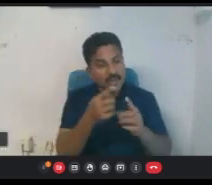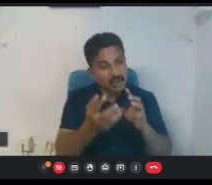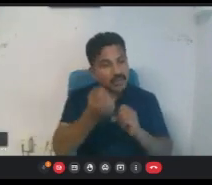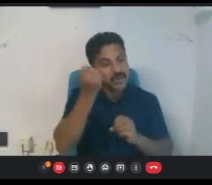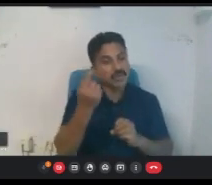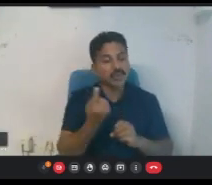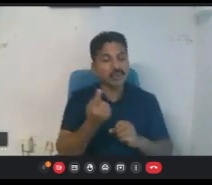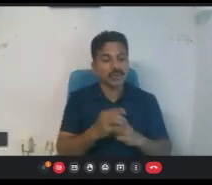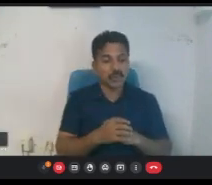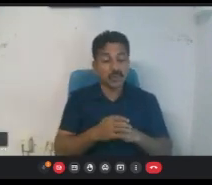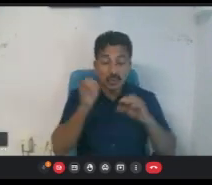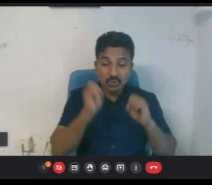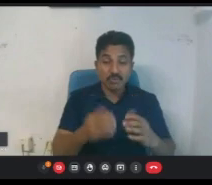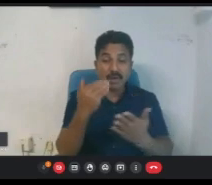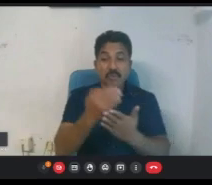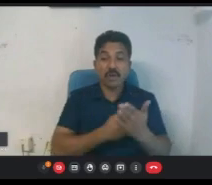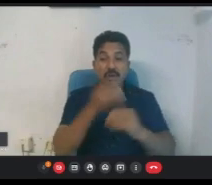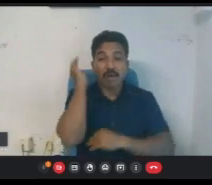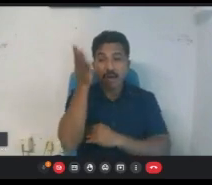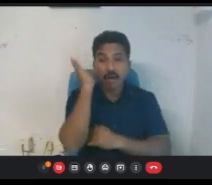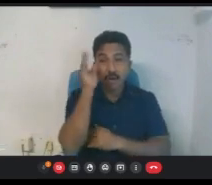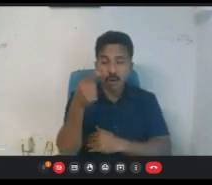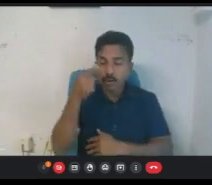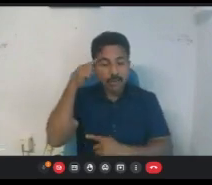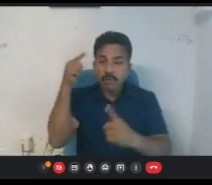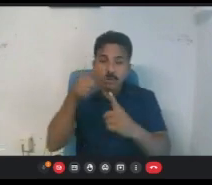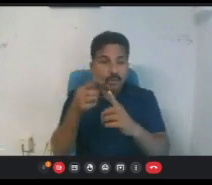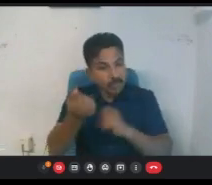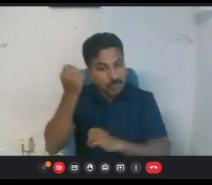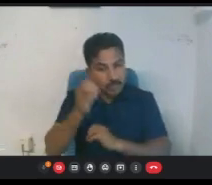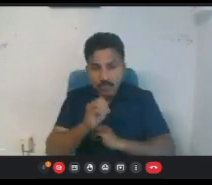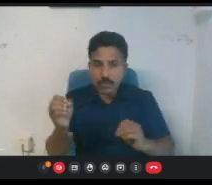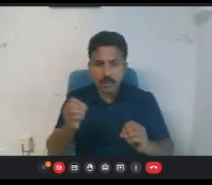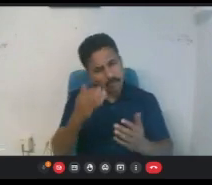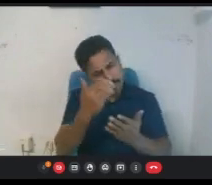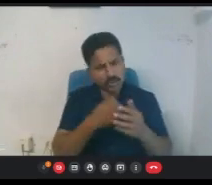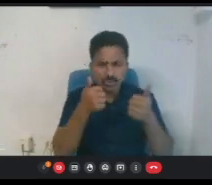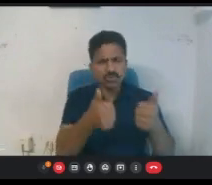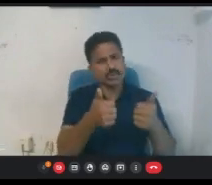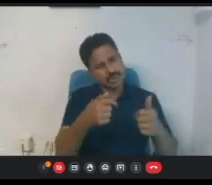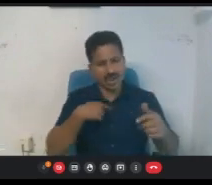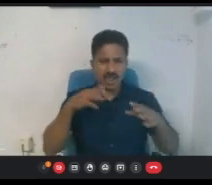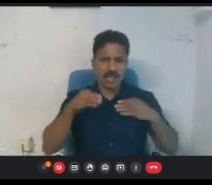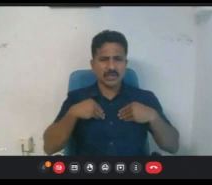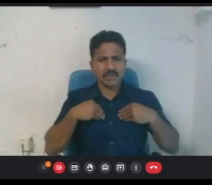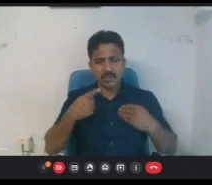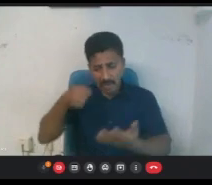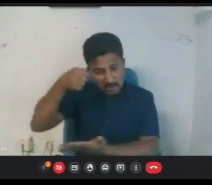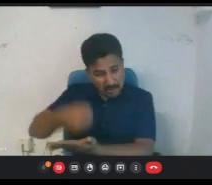അല്ലാതെ നമ്മൾ പരിപാടി സംഘടിപ്പിച്ചത് കൊണ്ട് ഉദ്ദേശിക്കുന്ന ഗുണം കിട്ടുമെന്ന് എനിക്ക് തോന്നുന്നില്ല. പരിപാടി നല്ലത് തന്നെയാണ്, പക്ഷെ അത് താഴെ